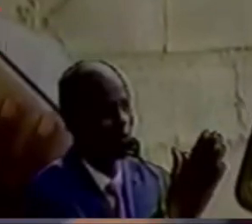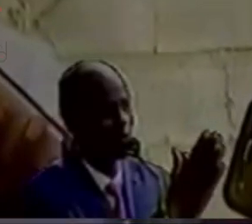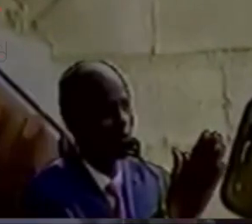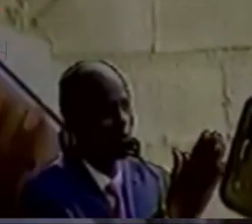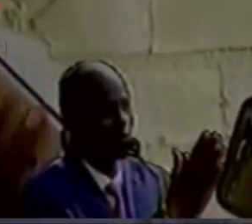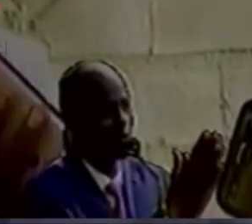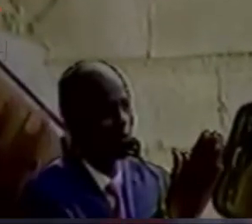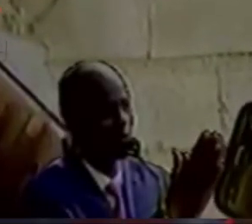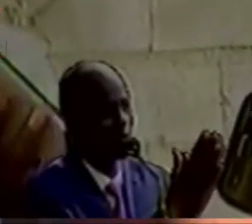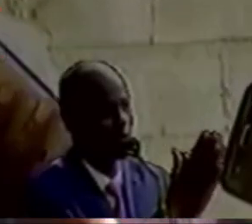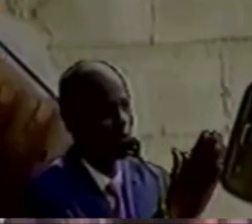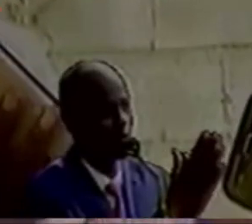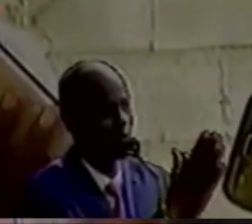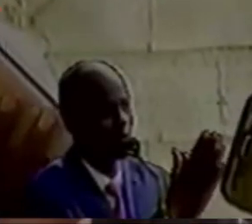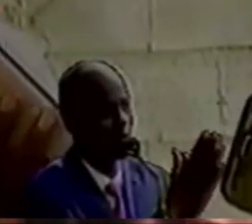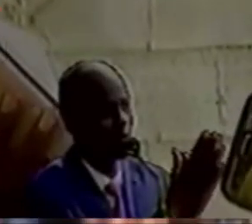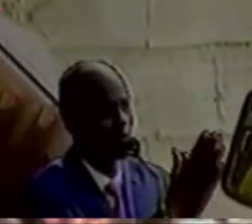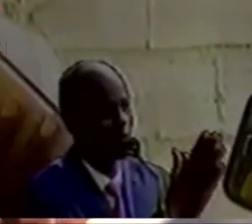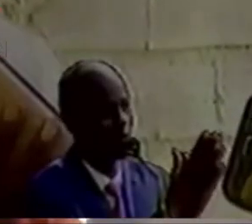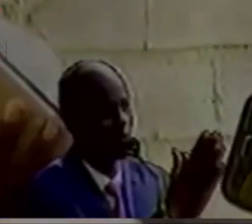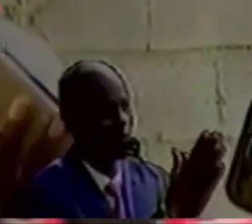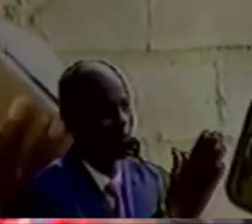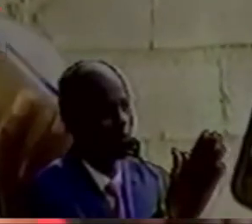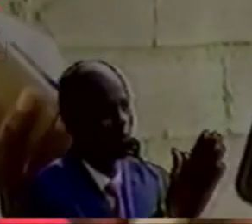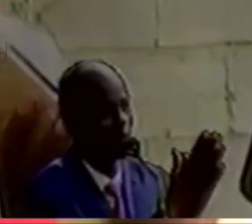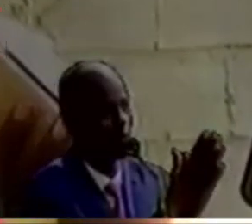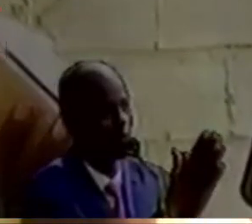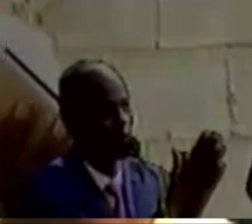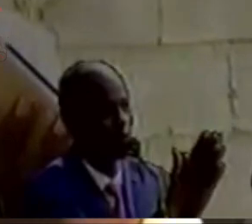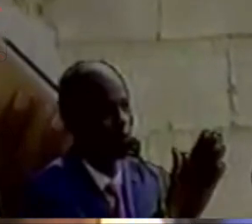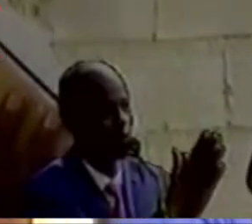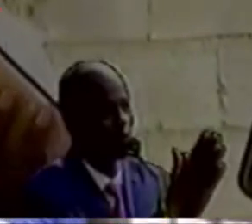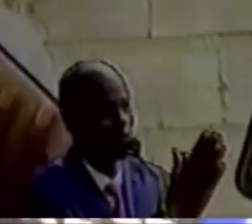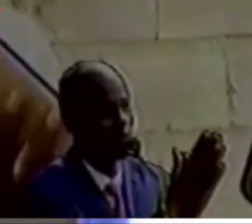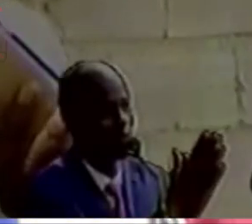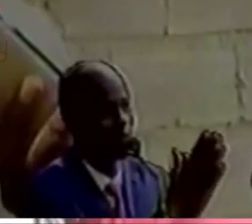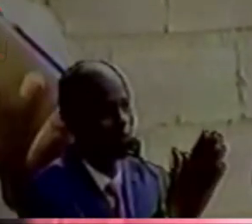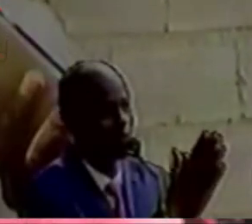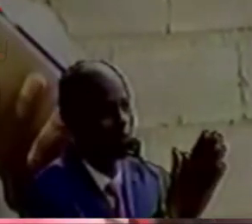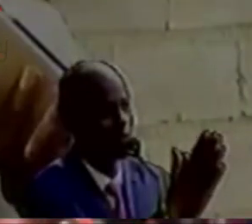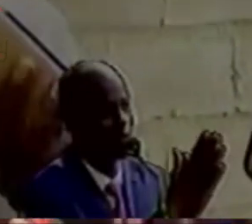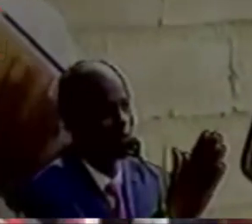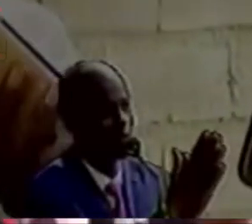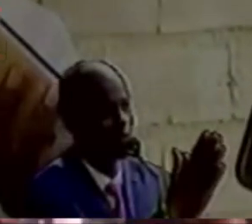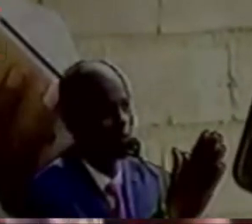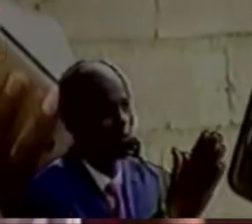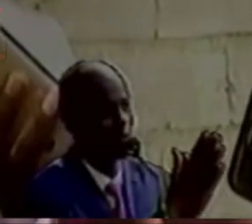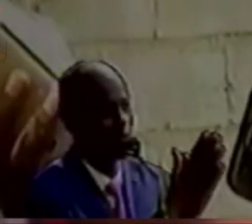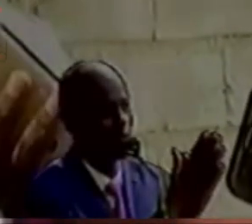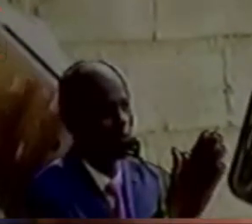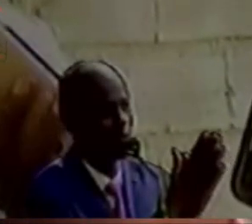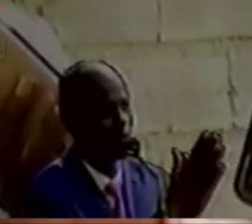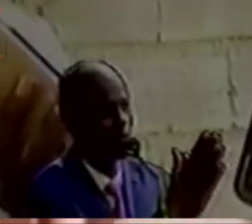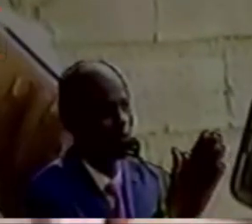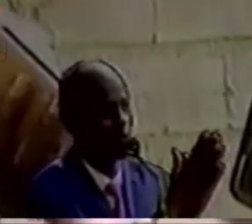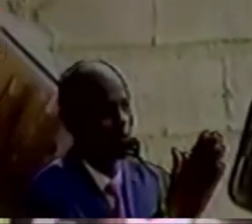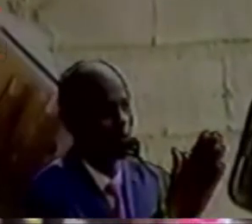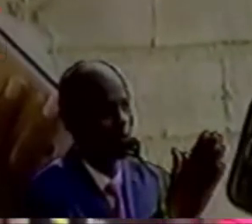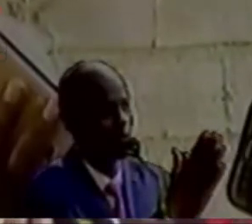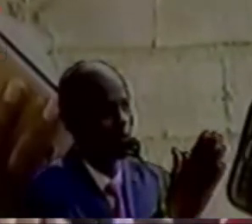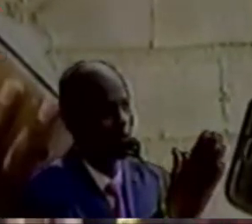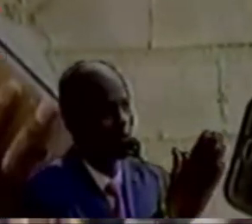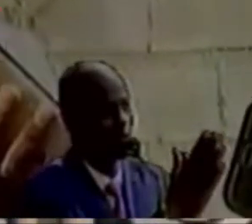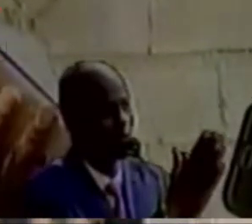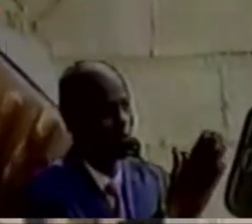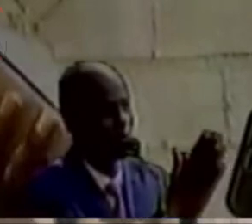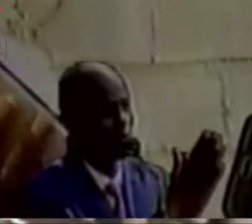sénateurs, députés, décideurs, pour nous dire nous ne sommes pas capables de vivre dans la boue encore. Nous ne sommes pas capables de mal recevoir l'étranger là nous encore. Nous, on est venus tout